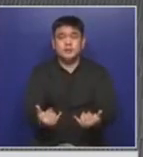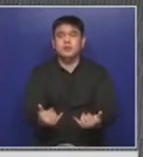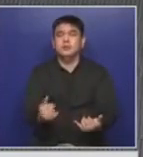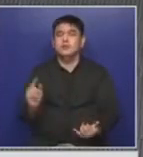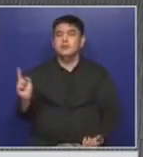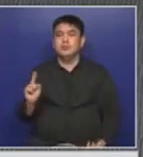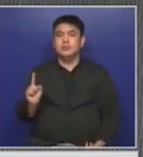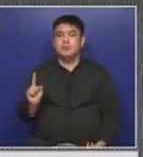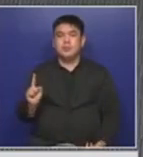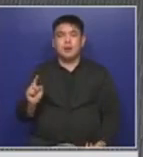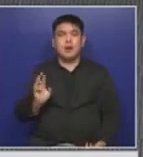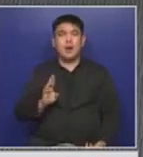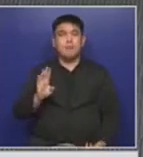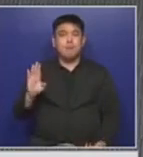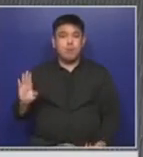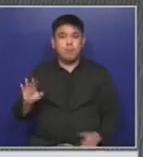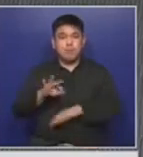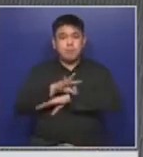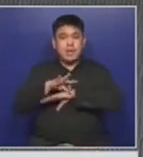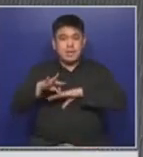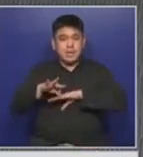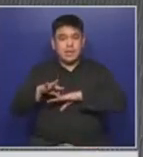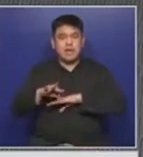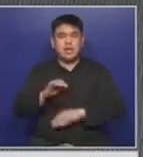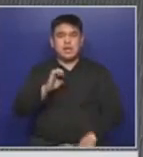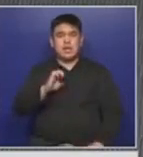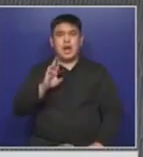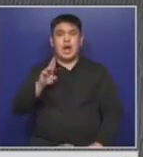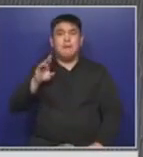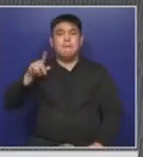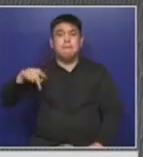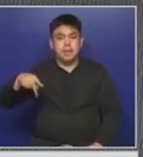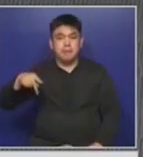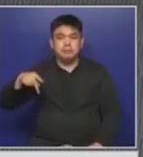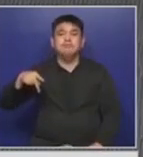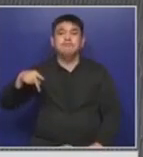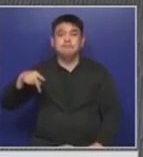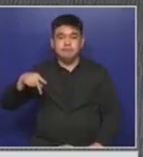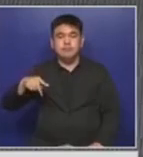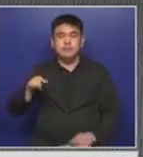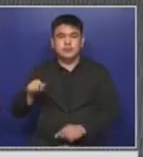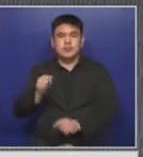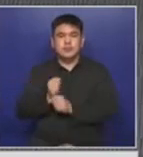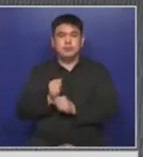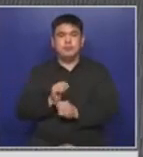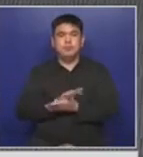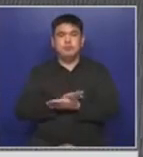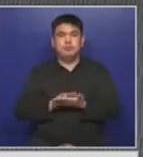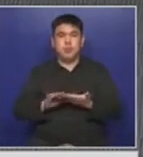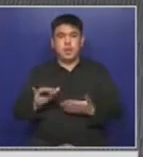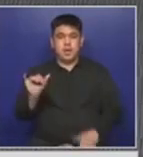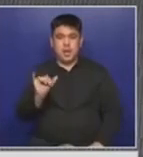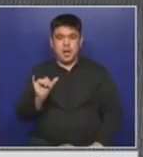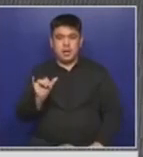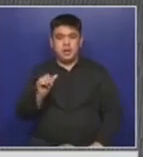บบัญชีภายในที่ว่า ERP อาจจะยังไม่สมบูรณ์นะครับก็เลยอาจจะท